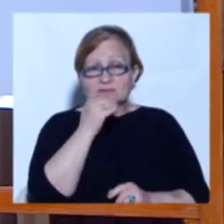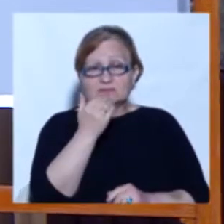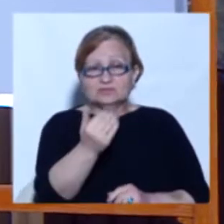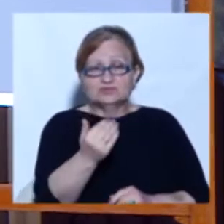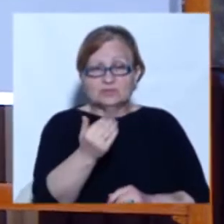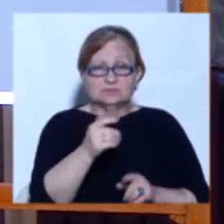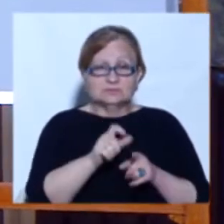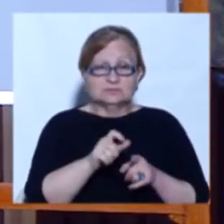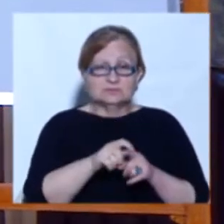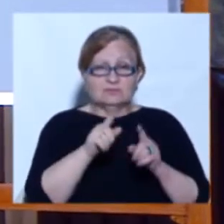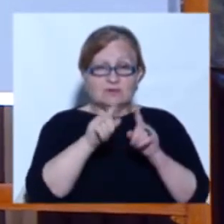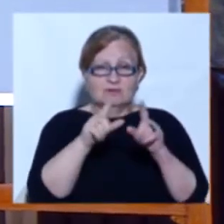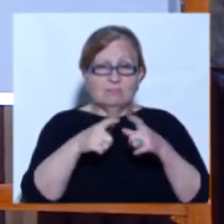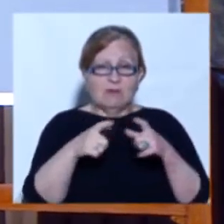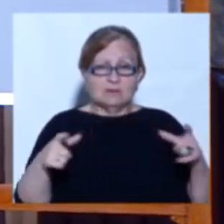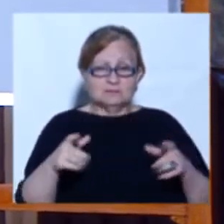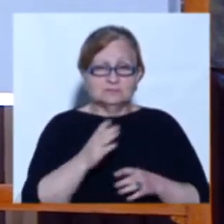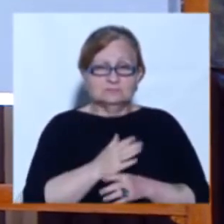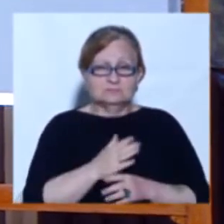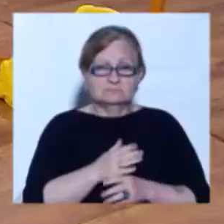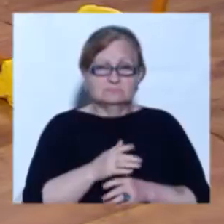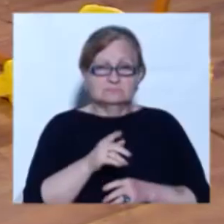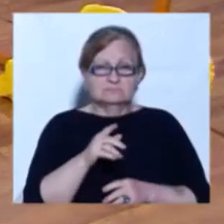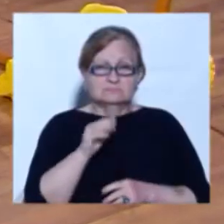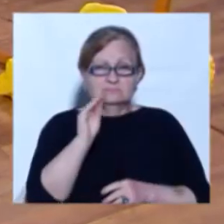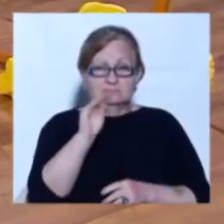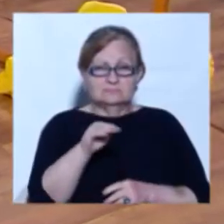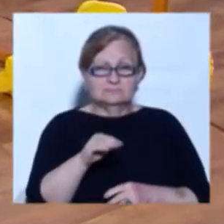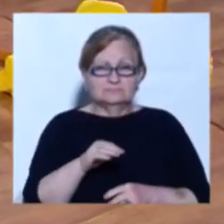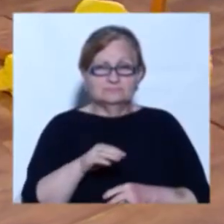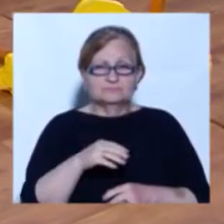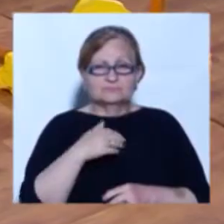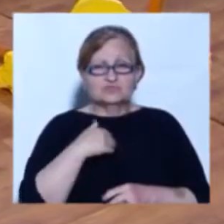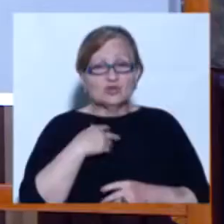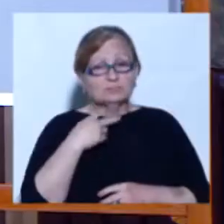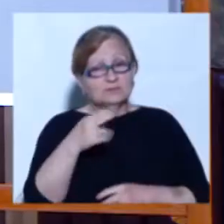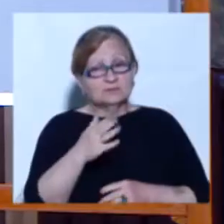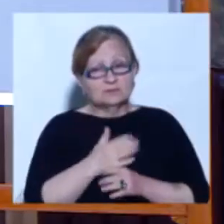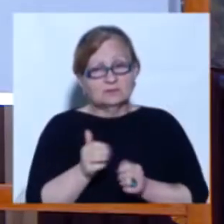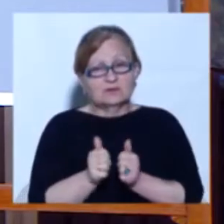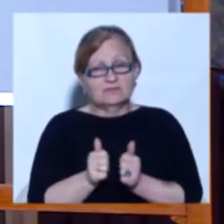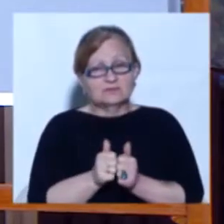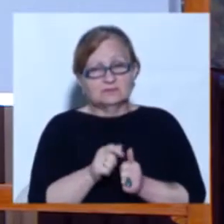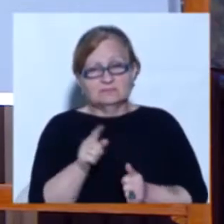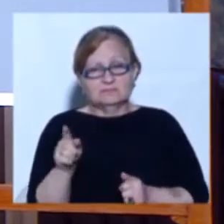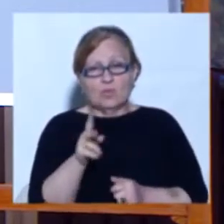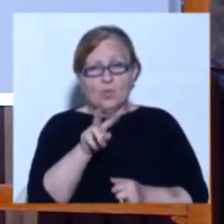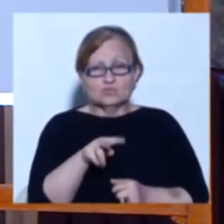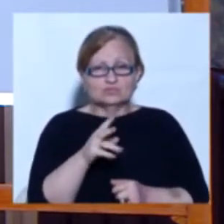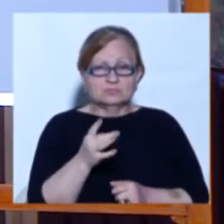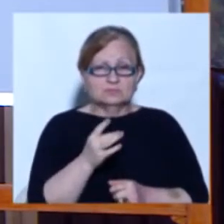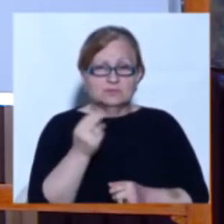სიტყვა მეკობრე და აღნიშნოთ მერცხლით. ჩემს ბარათზეც ყოფილა, ნახე, გვერდი გვერდ არიან.